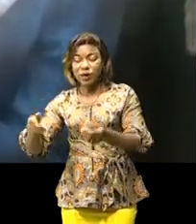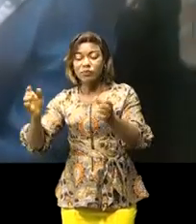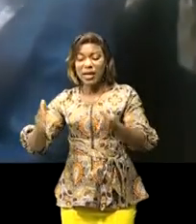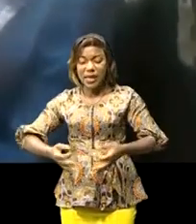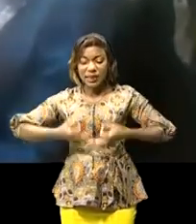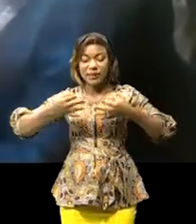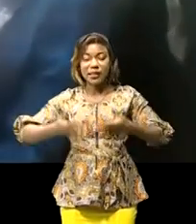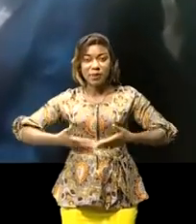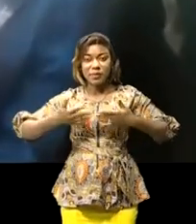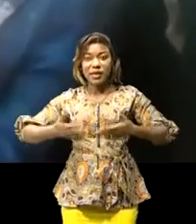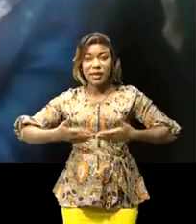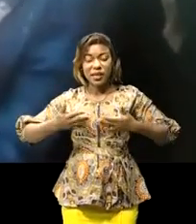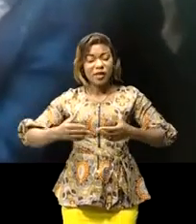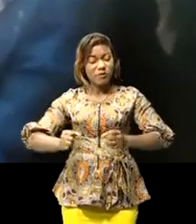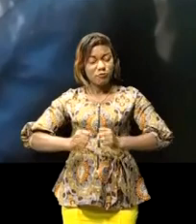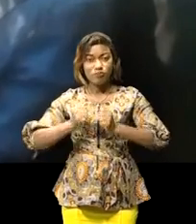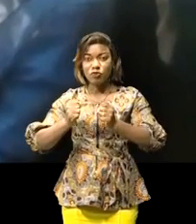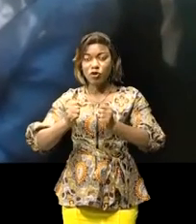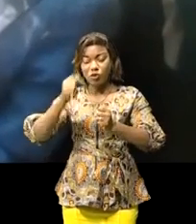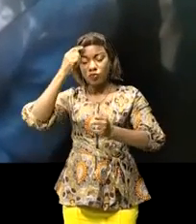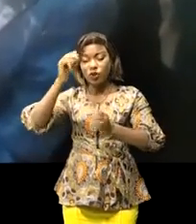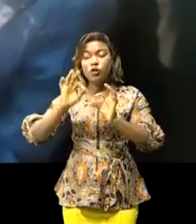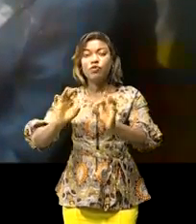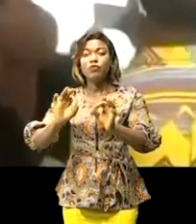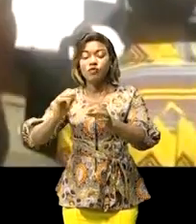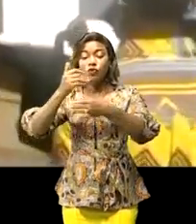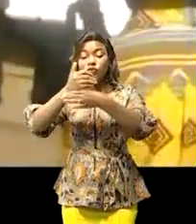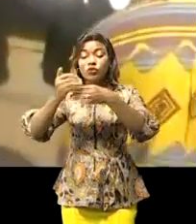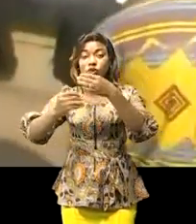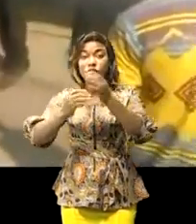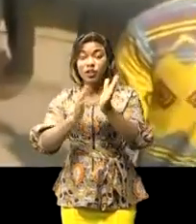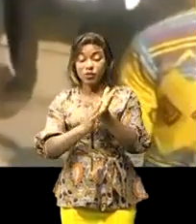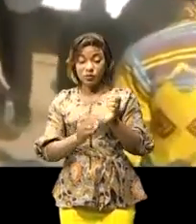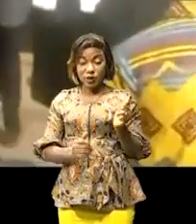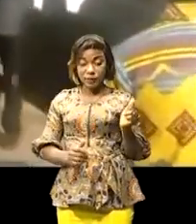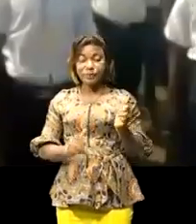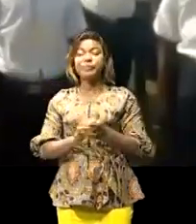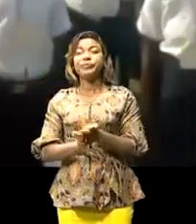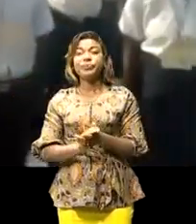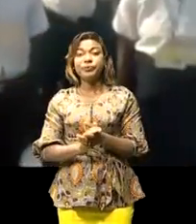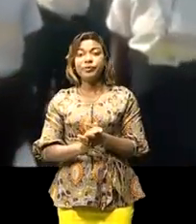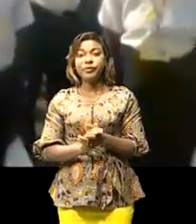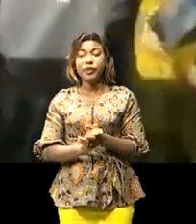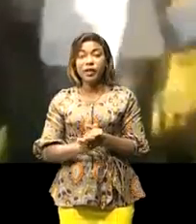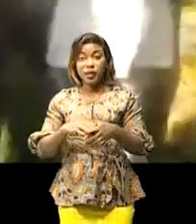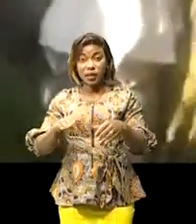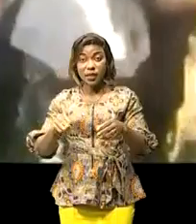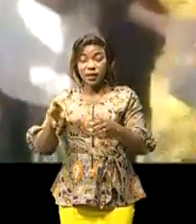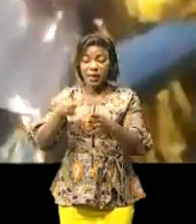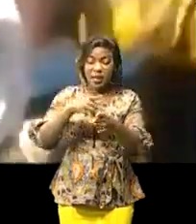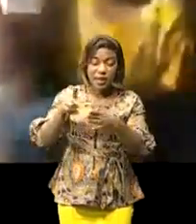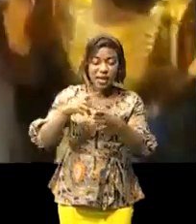réjouis précisément à Kandaï qui reproche les deux tribus qui étaient et le loi de vivre ensemble. Pas de danse, les